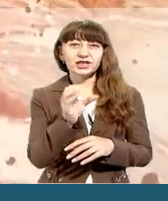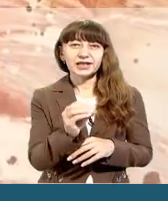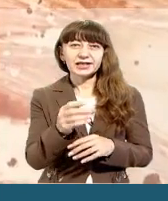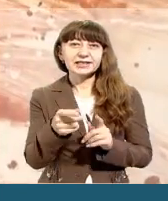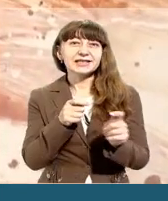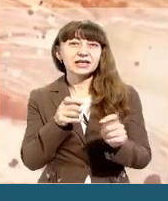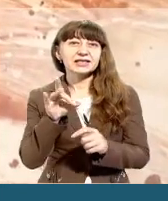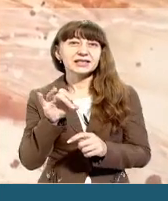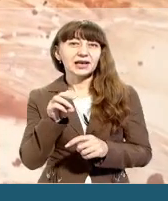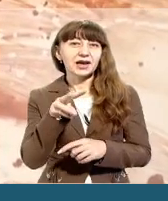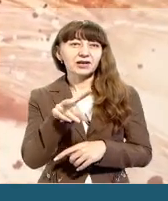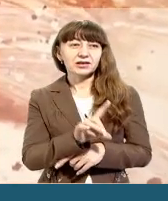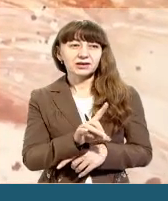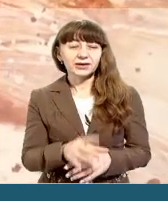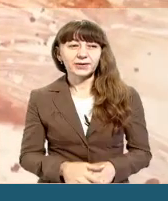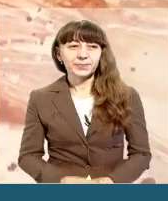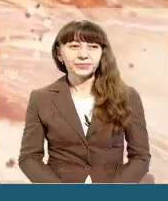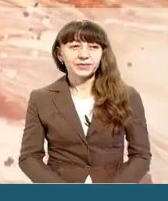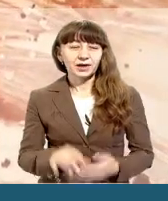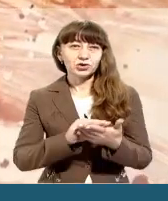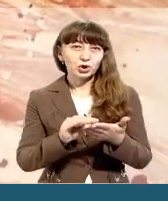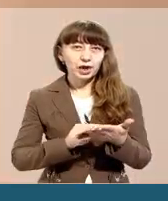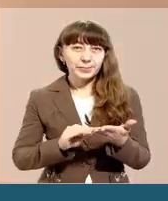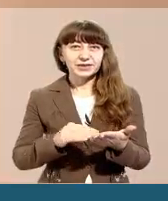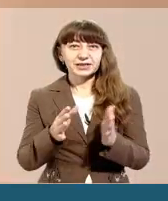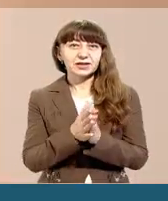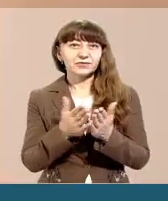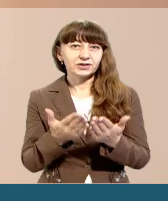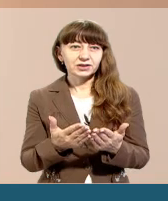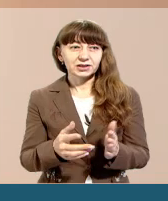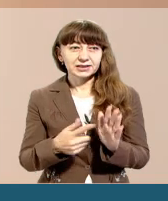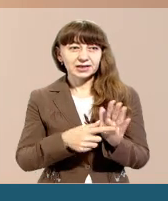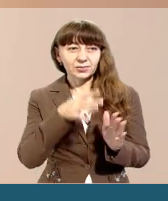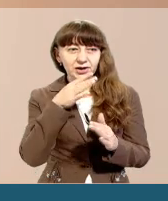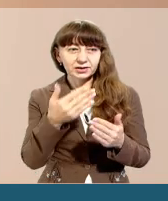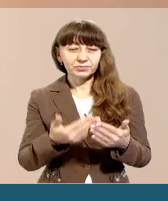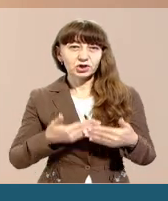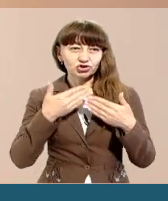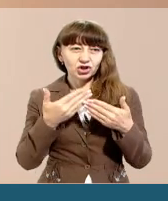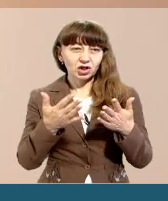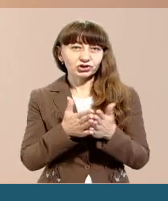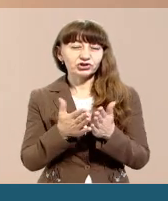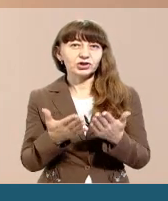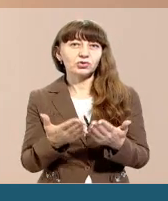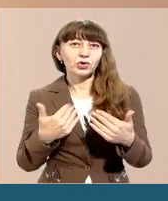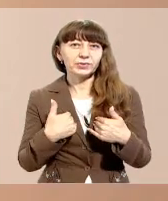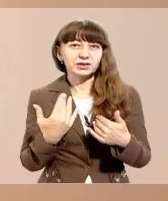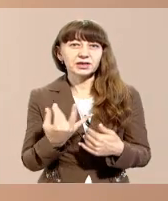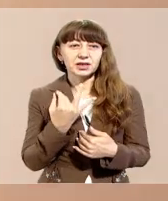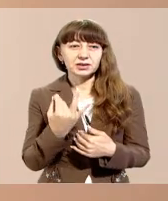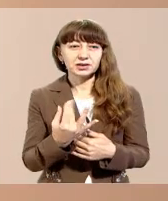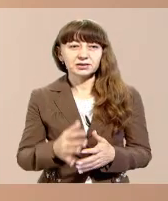жанның шабытын ашып, аталмыш бағытқа деген ынтасын оятқан. 7 лет назад я прочитал книгу. Түркі халықтарының мәдениетіне